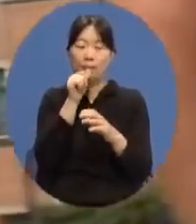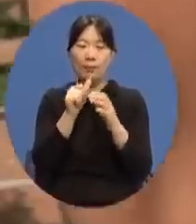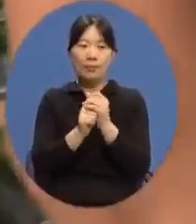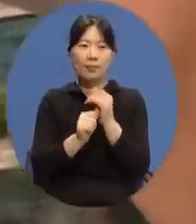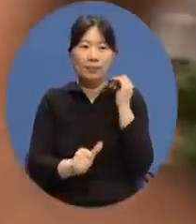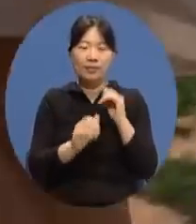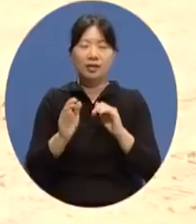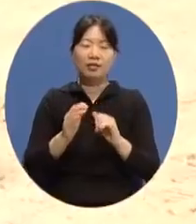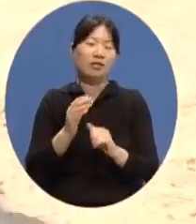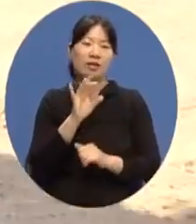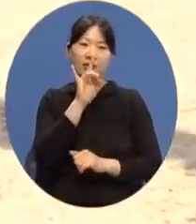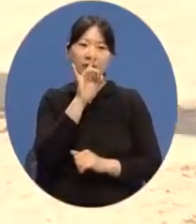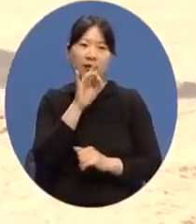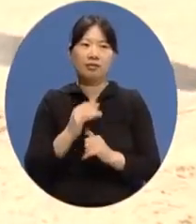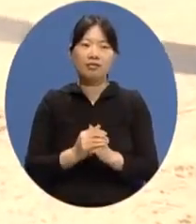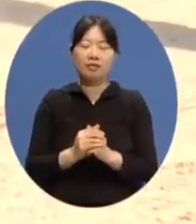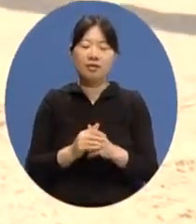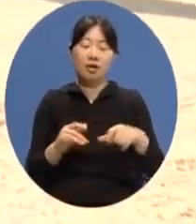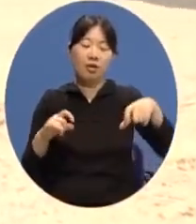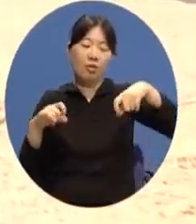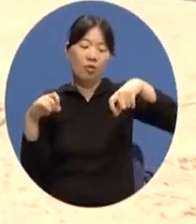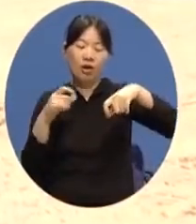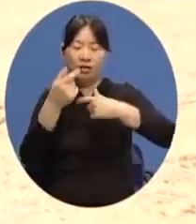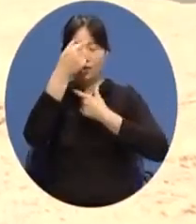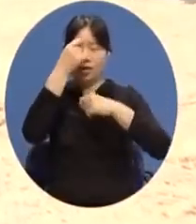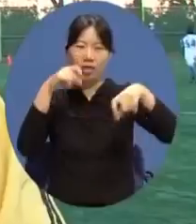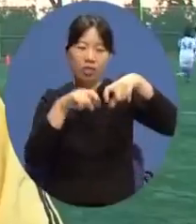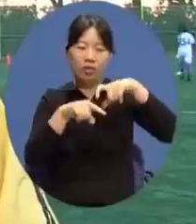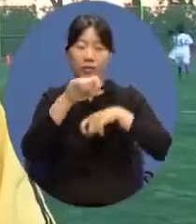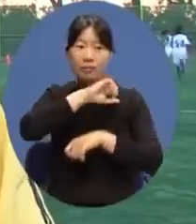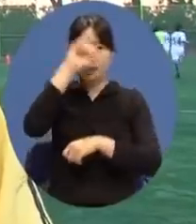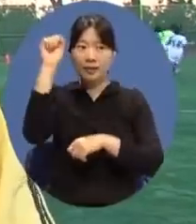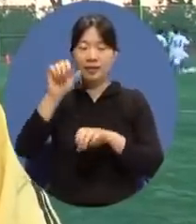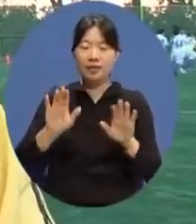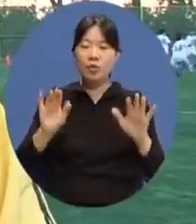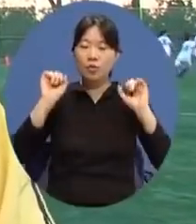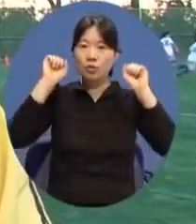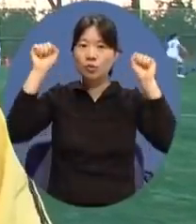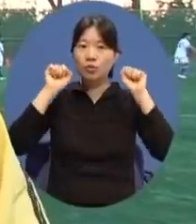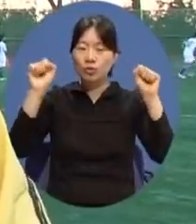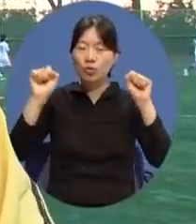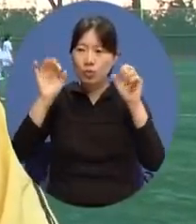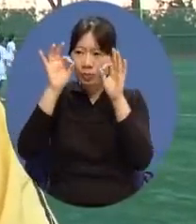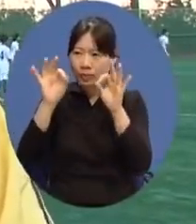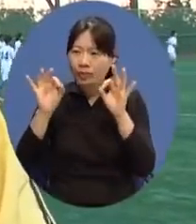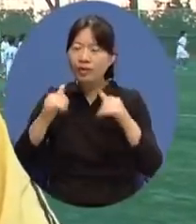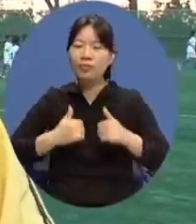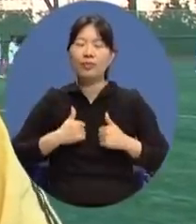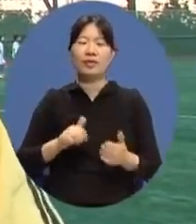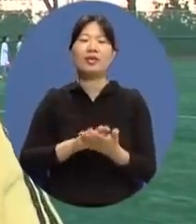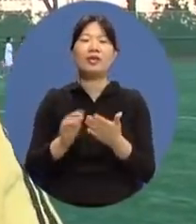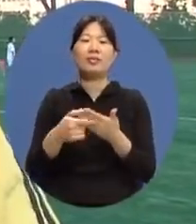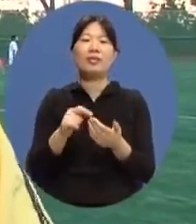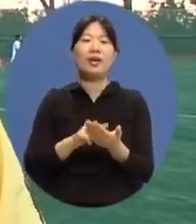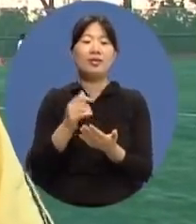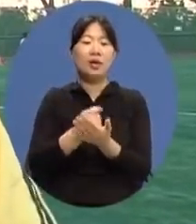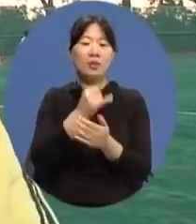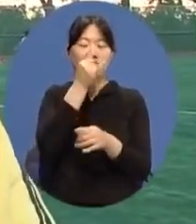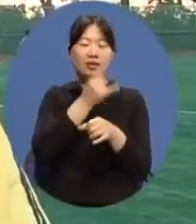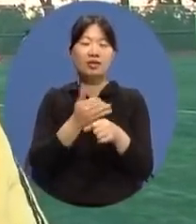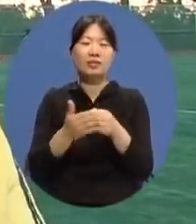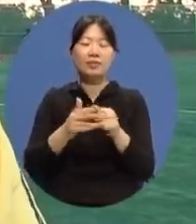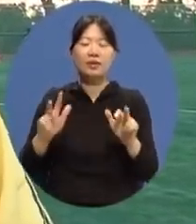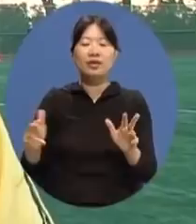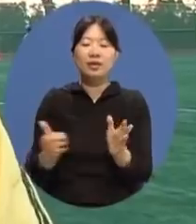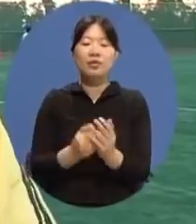않는다. 골문을 흔드는 정확한 슈팅까지. 운동을 했을 때 열심히 하는 그런 열정을 가지고 있었기 때문에